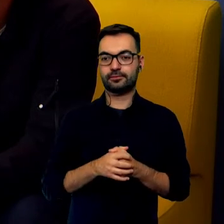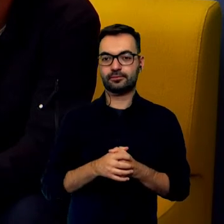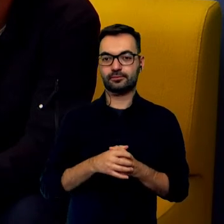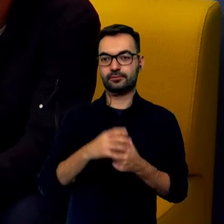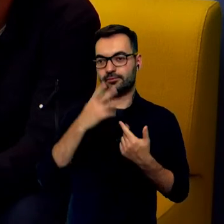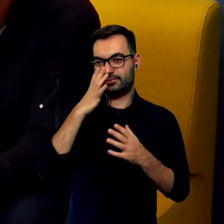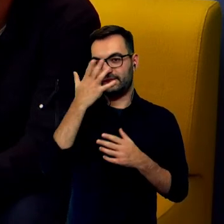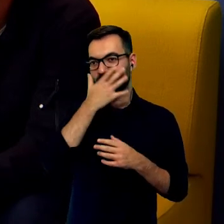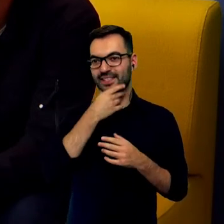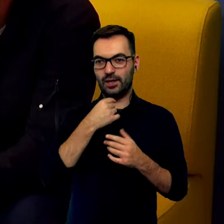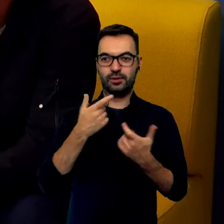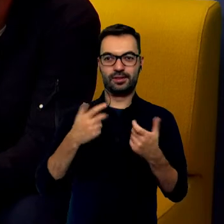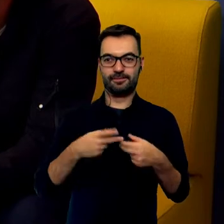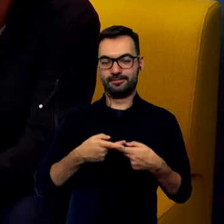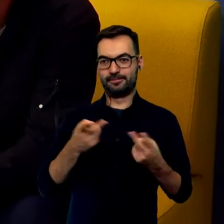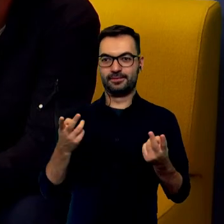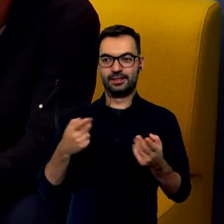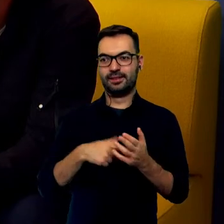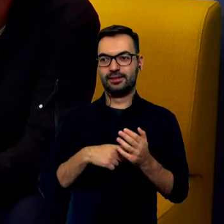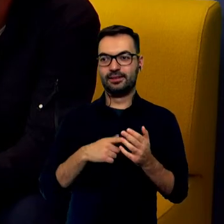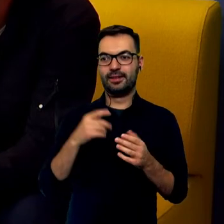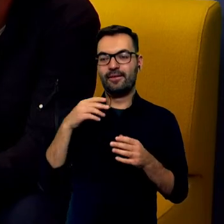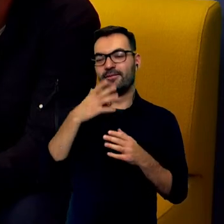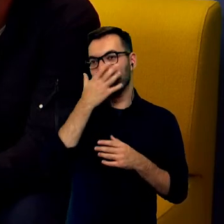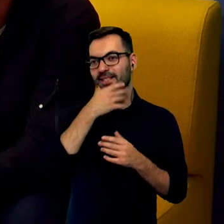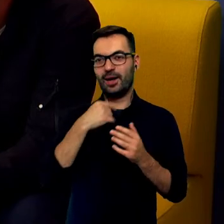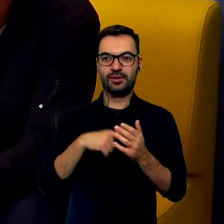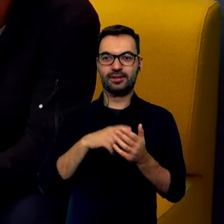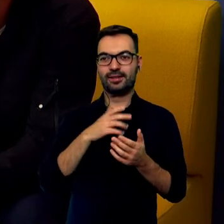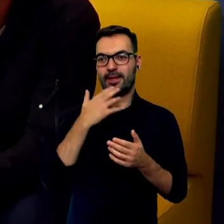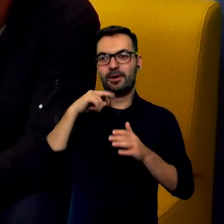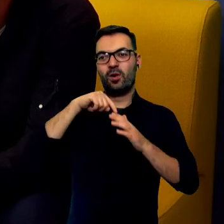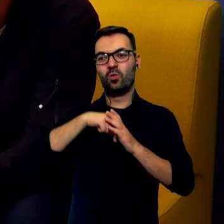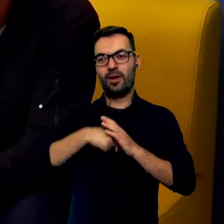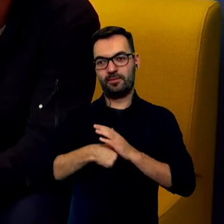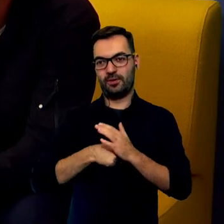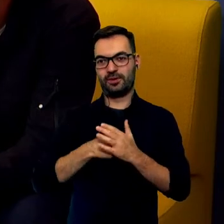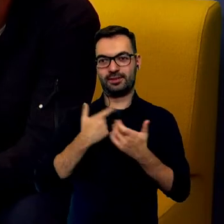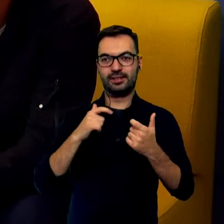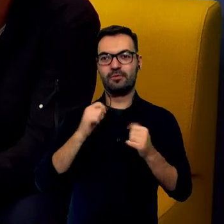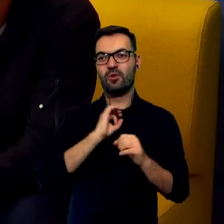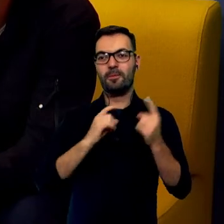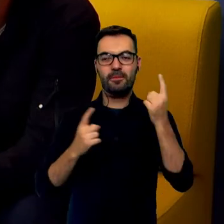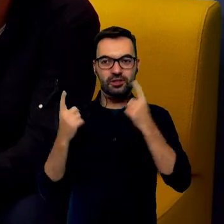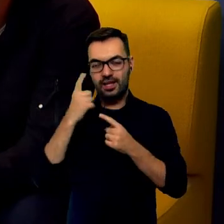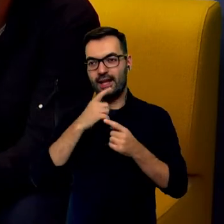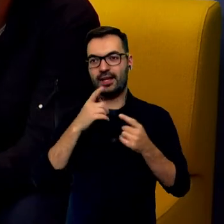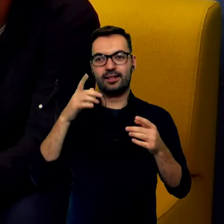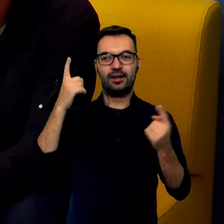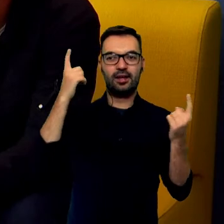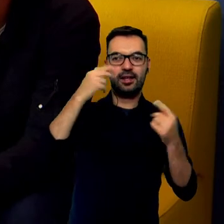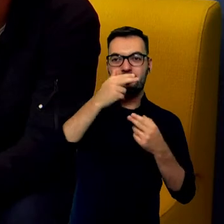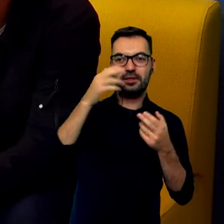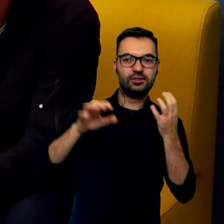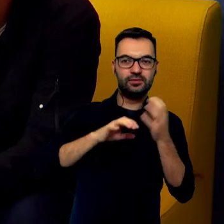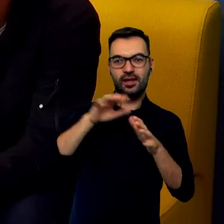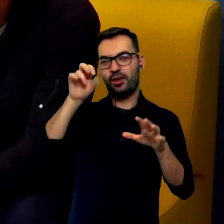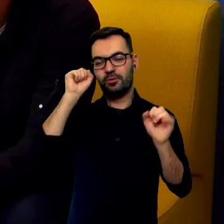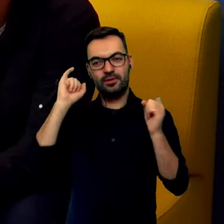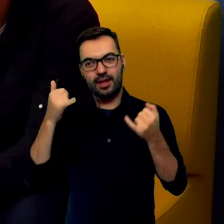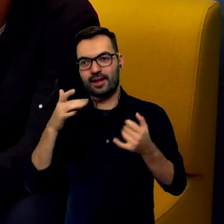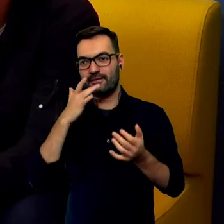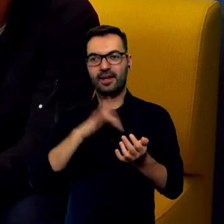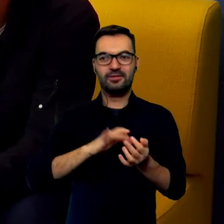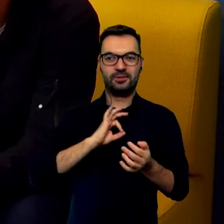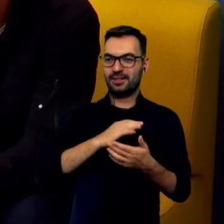jakiś wizerunek i ten wizerunek jest tak naprawdę pozbawiony tej głębokiej warstwy sposobu myślenia, patrzenia na rzeczywistość,